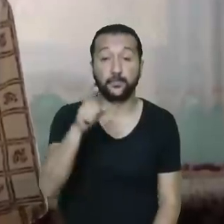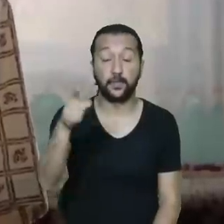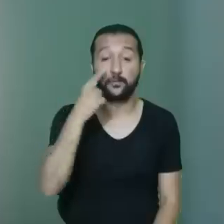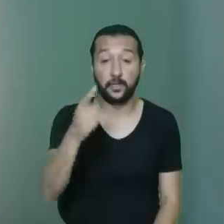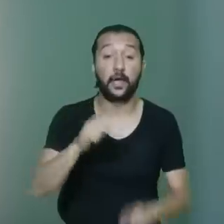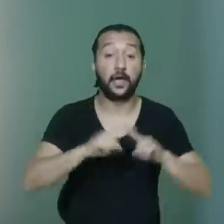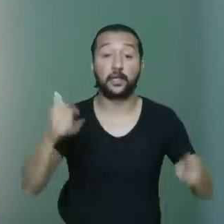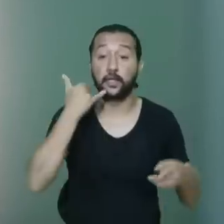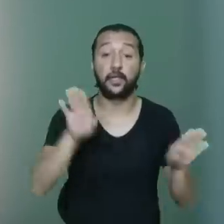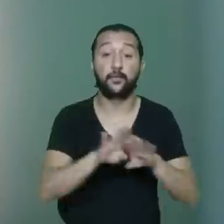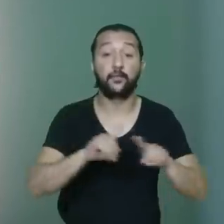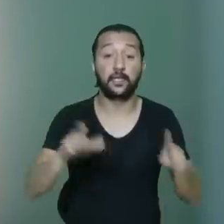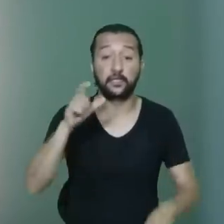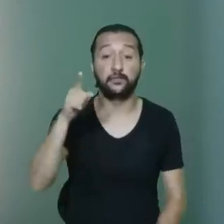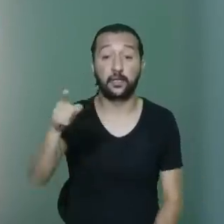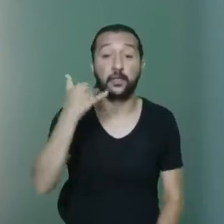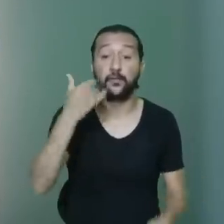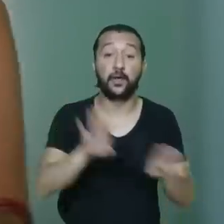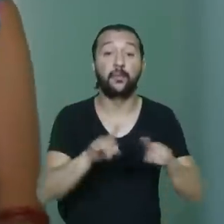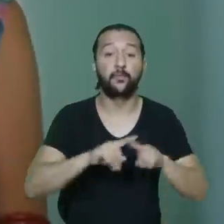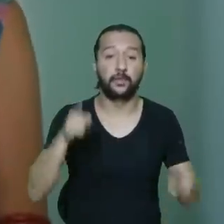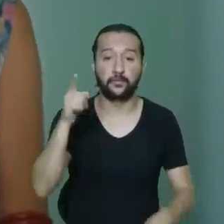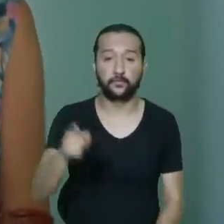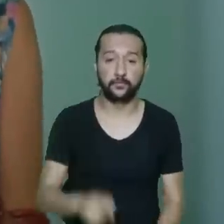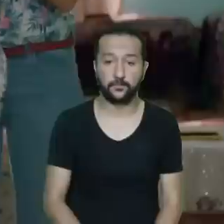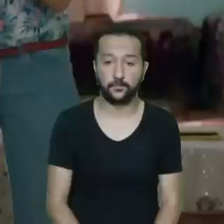Cemal, nein, kapatma. Cemal kapatma. Kapatma Cemal.